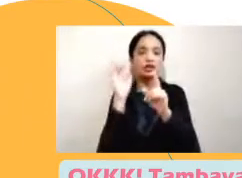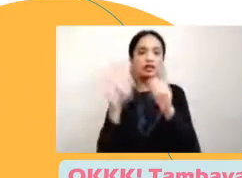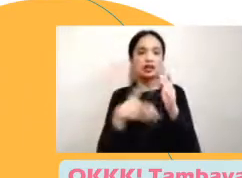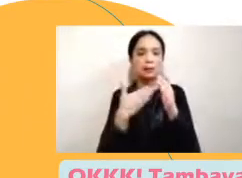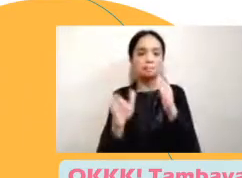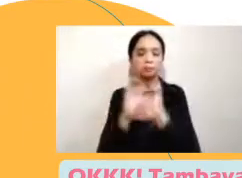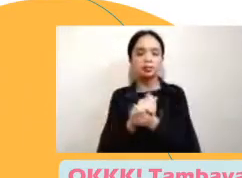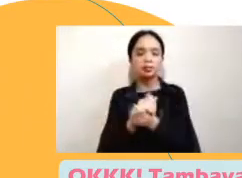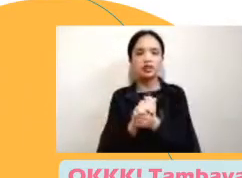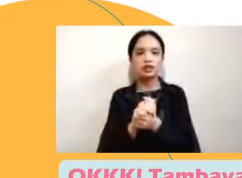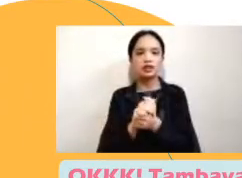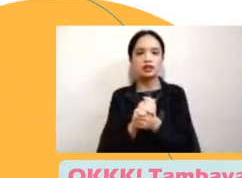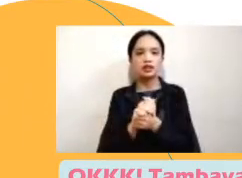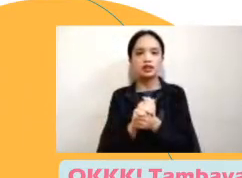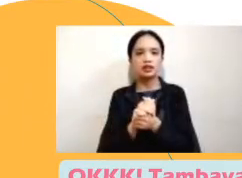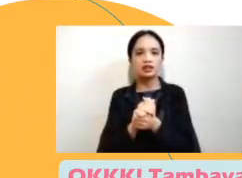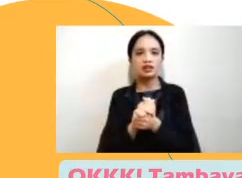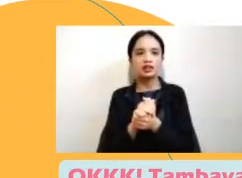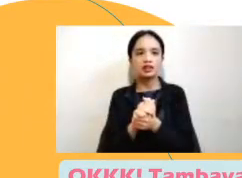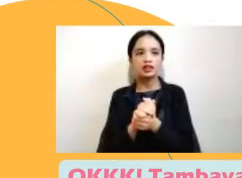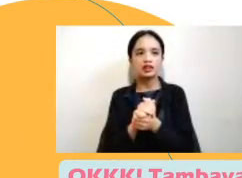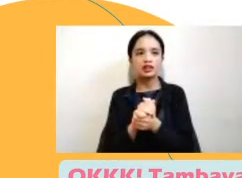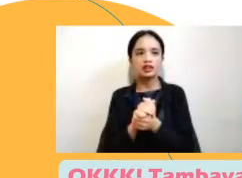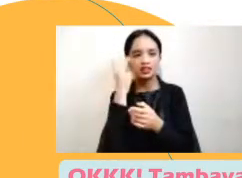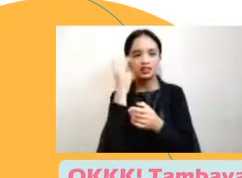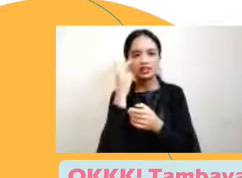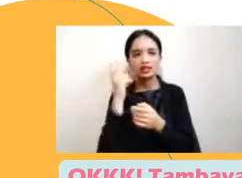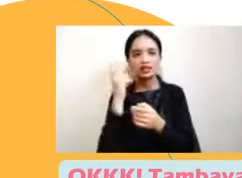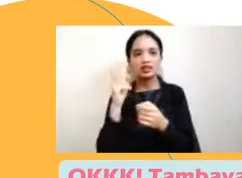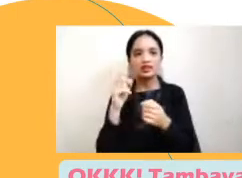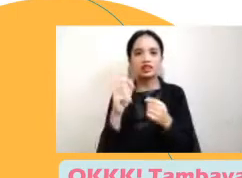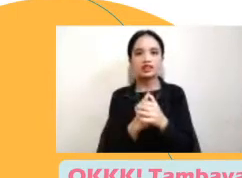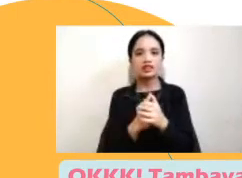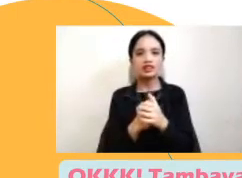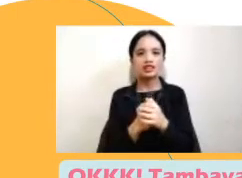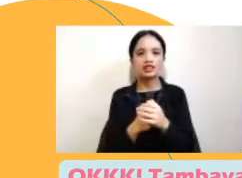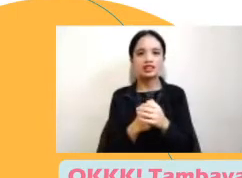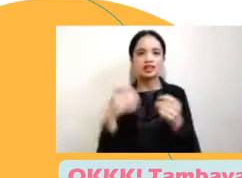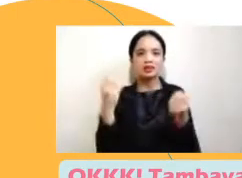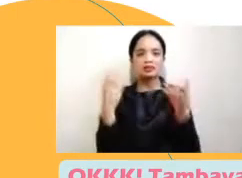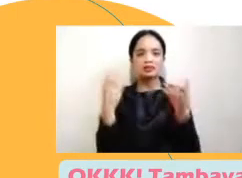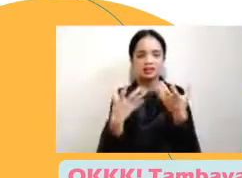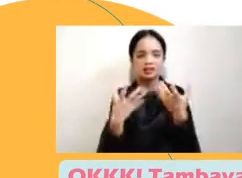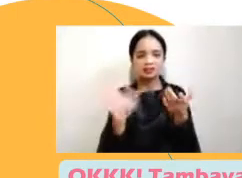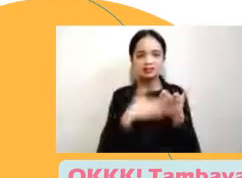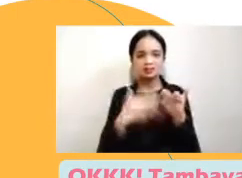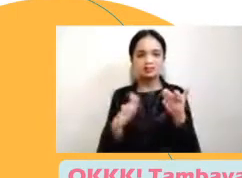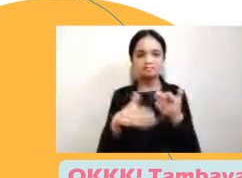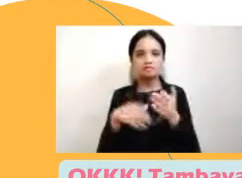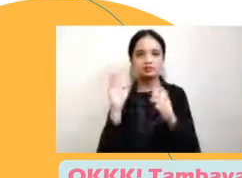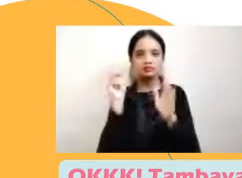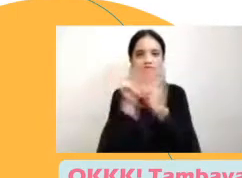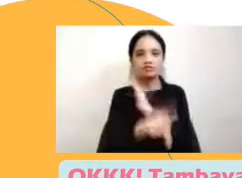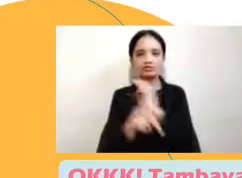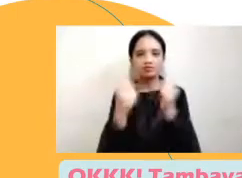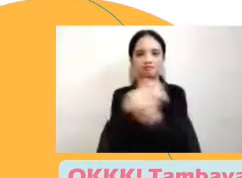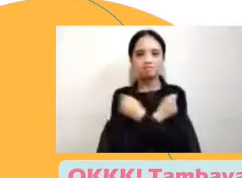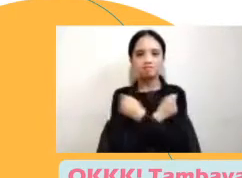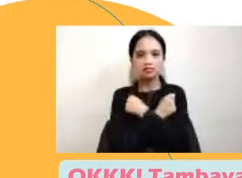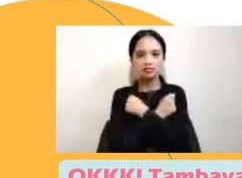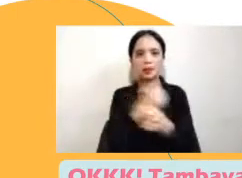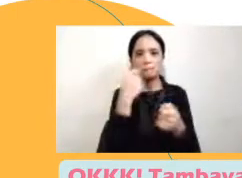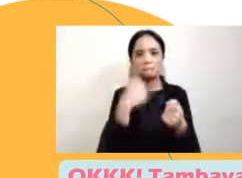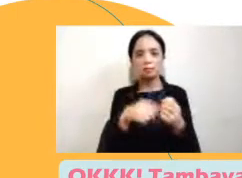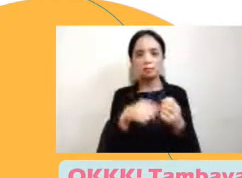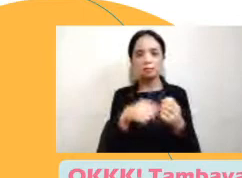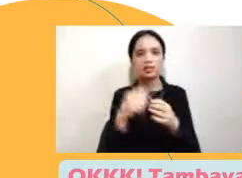Korea, favorite mo. Kill this love. Oh, let's kill this love. Tan tan tan tan. Tan. Yeah, yeah. Hindi ko pero